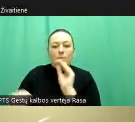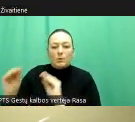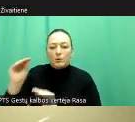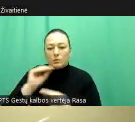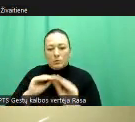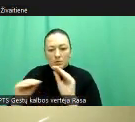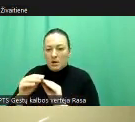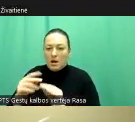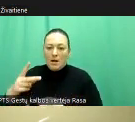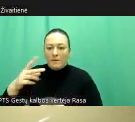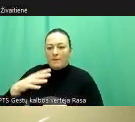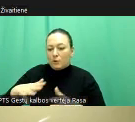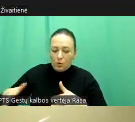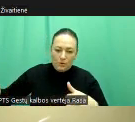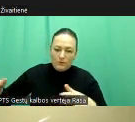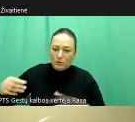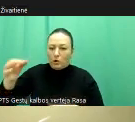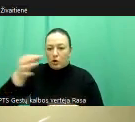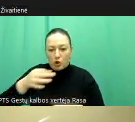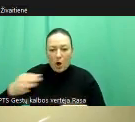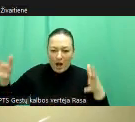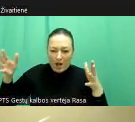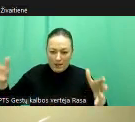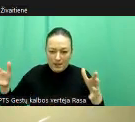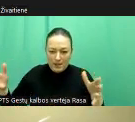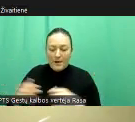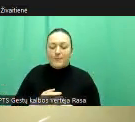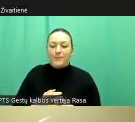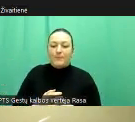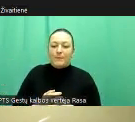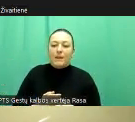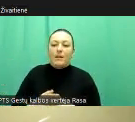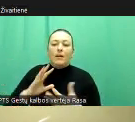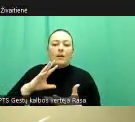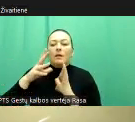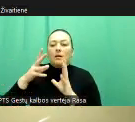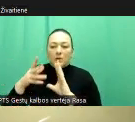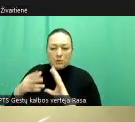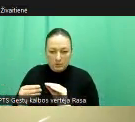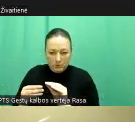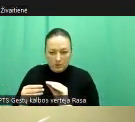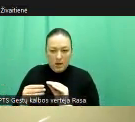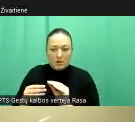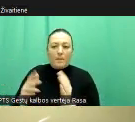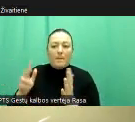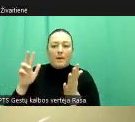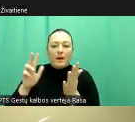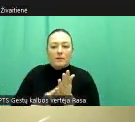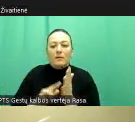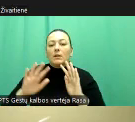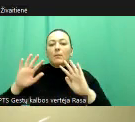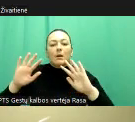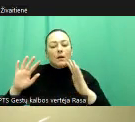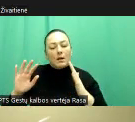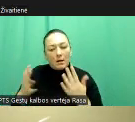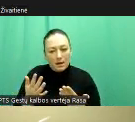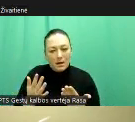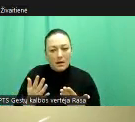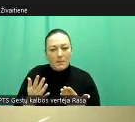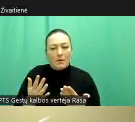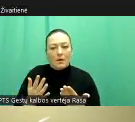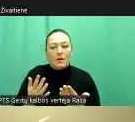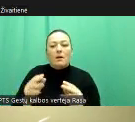nacionaliniu mastu ir nacionaliniu lygmeniu, ir rezultatuose nustatome, kaip ir